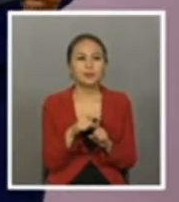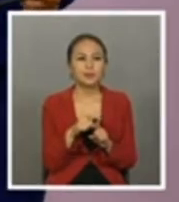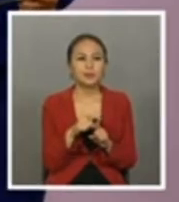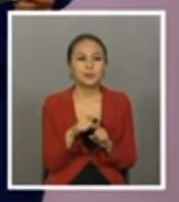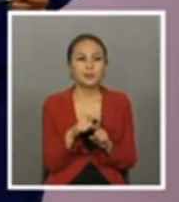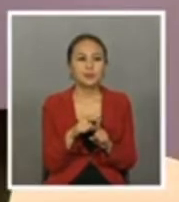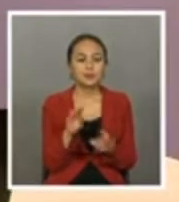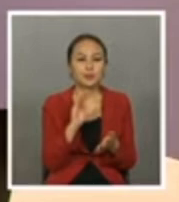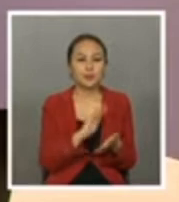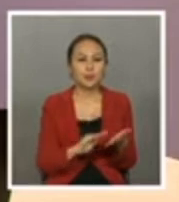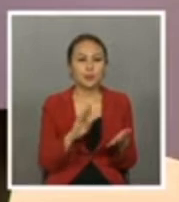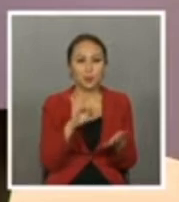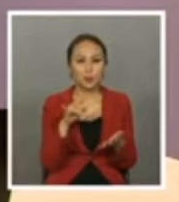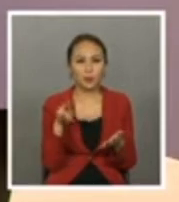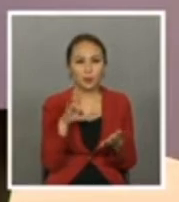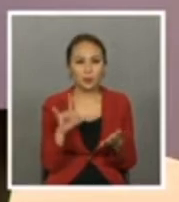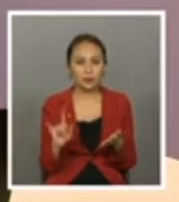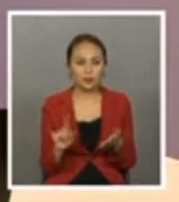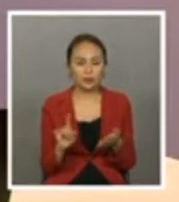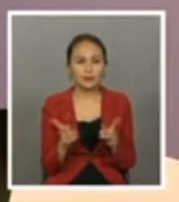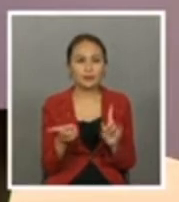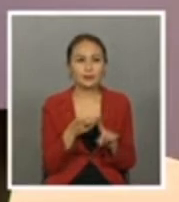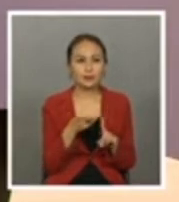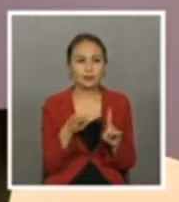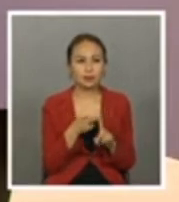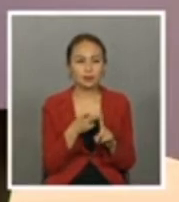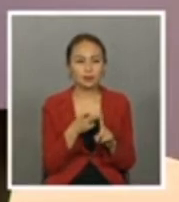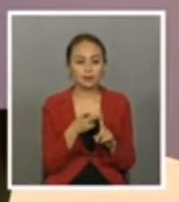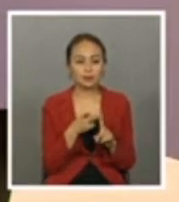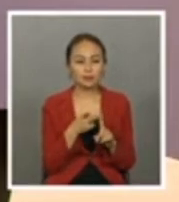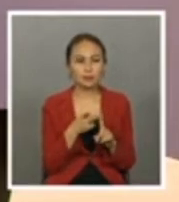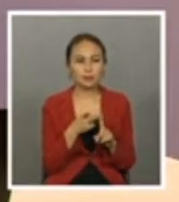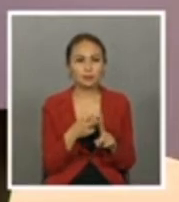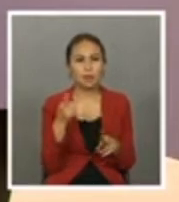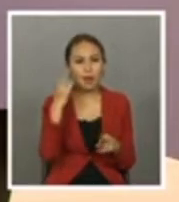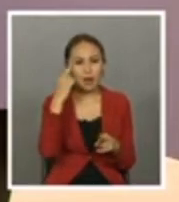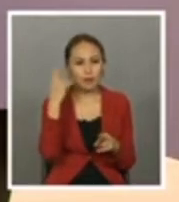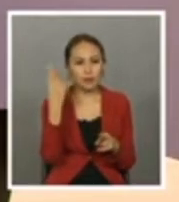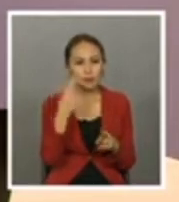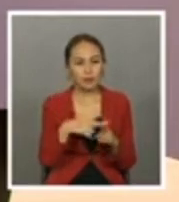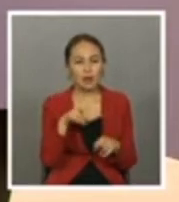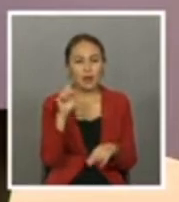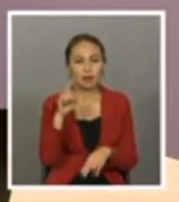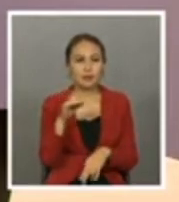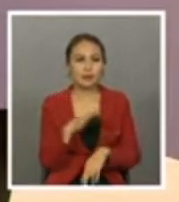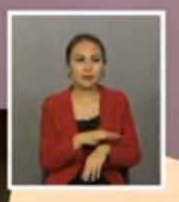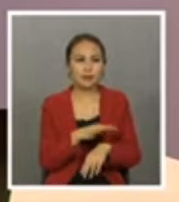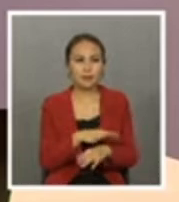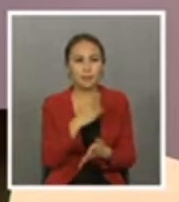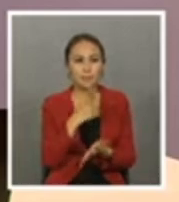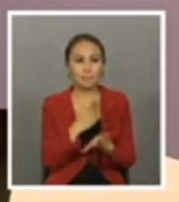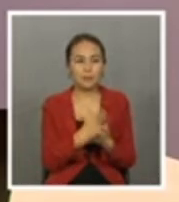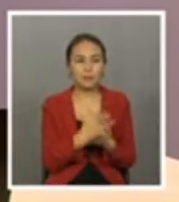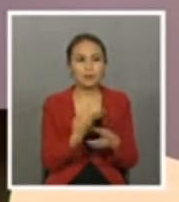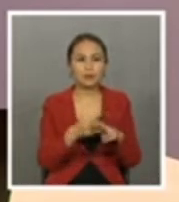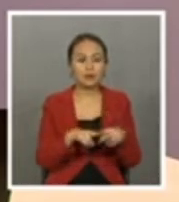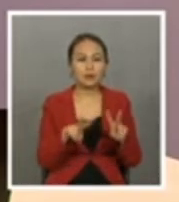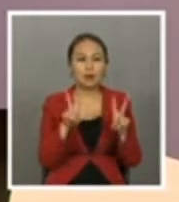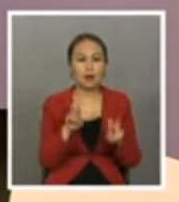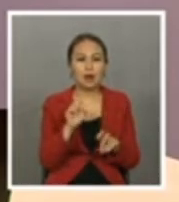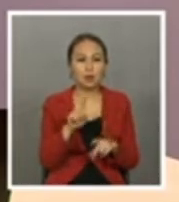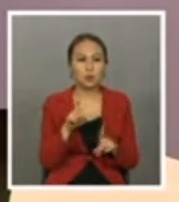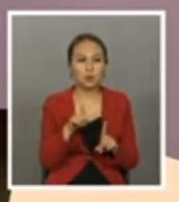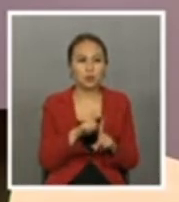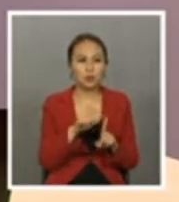туынды сөз. Екінші, ағамда алтын сағат бар сөйлеміндегі алтын сөзі